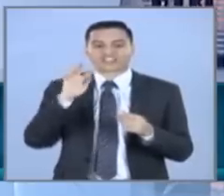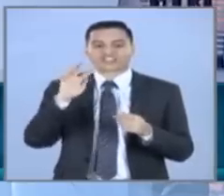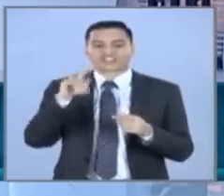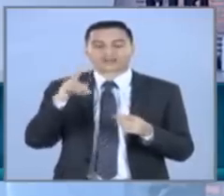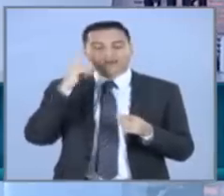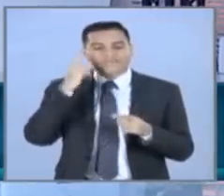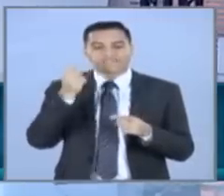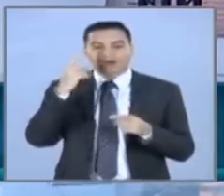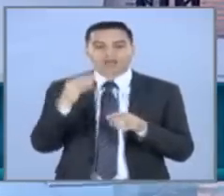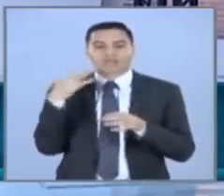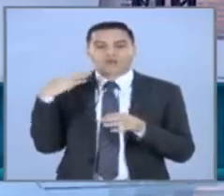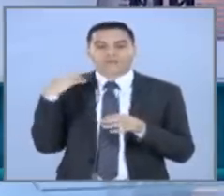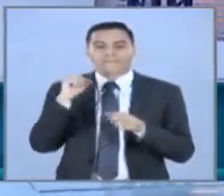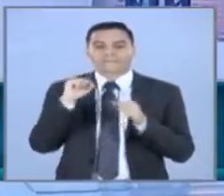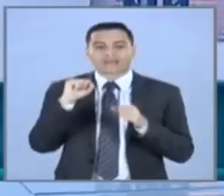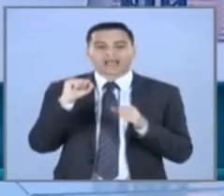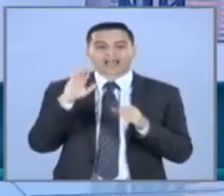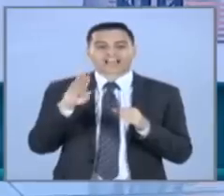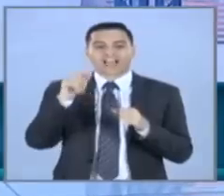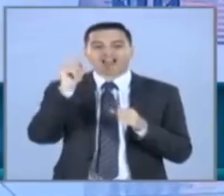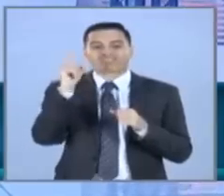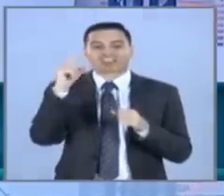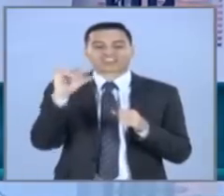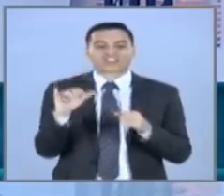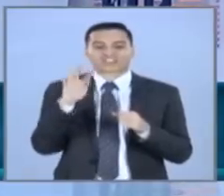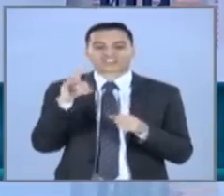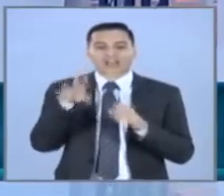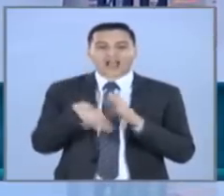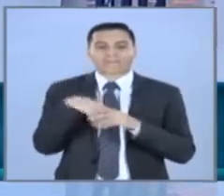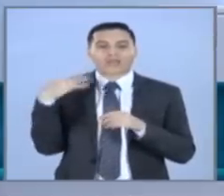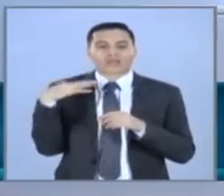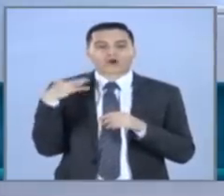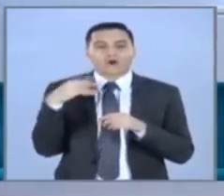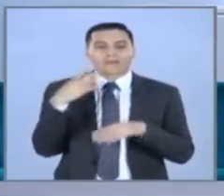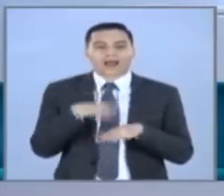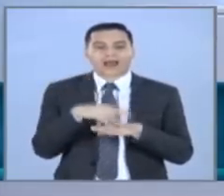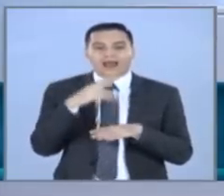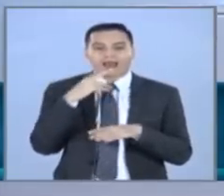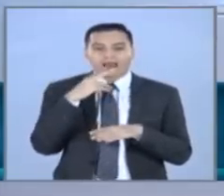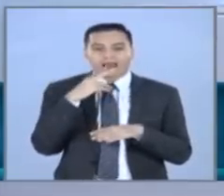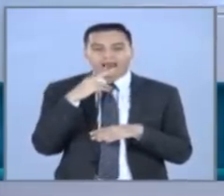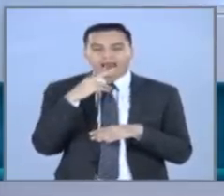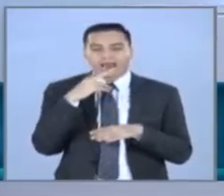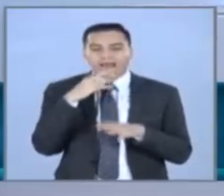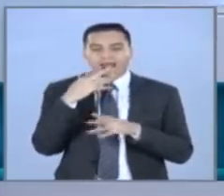كافندش؟ هنري كافندش أجرى تجربة بين عامي